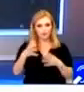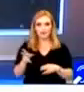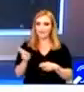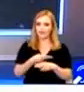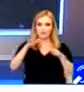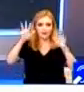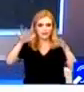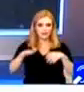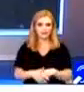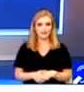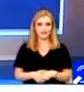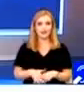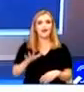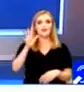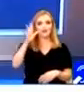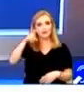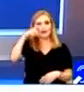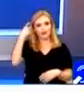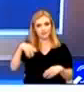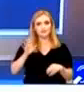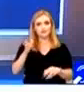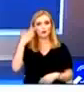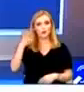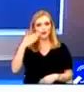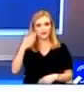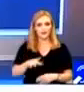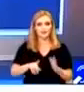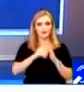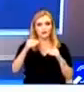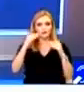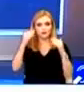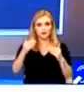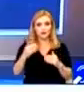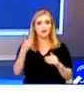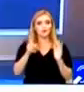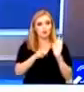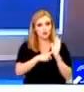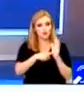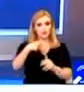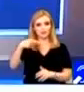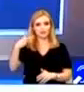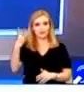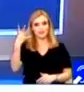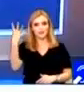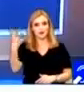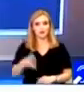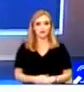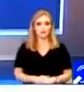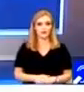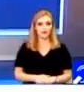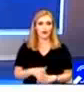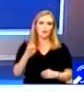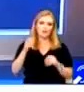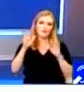fără precipitații. Vreme caniculară și în România, maximele vor varia între 26 și 34 de grade.